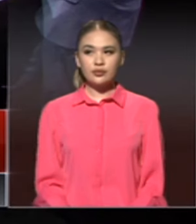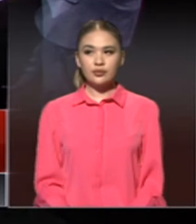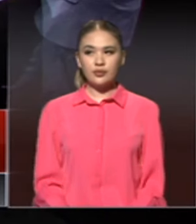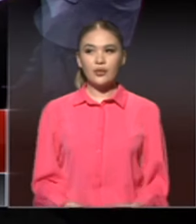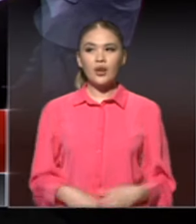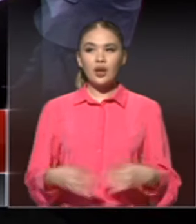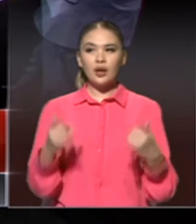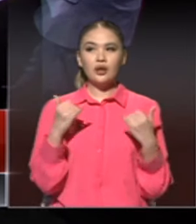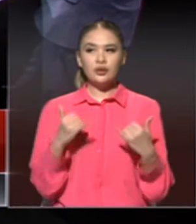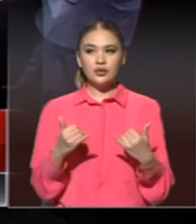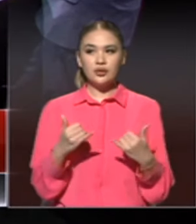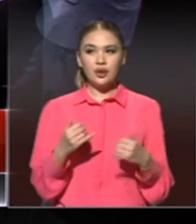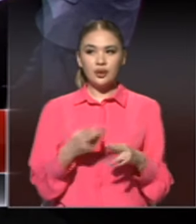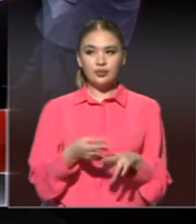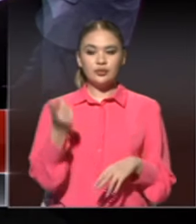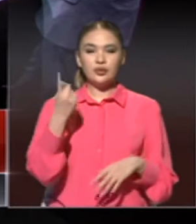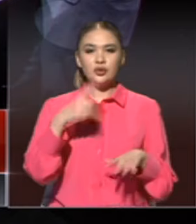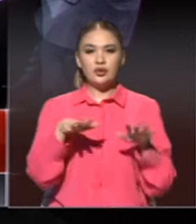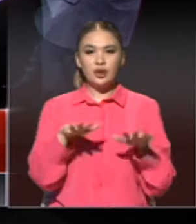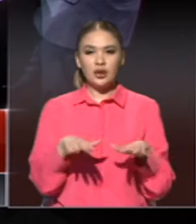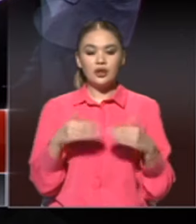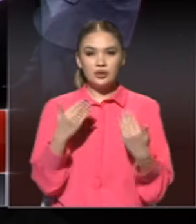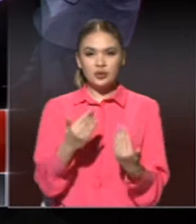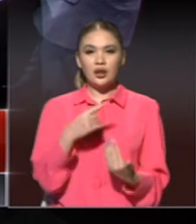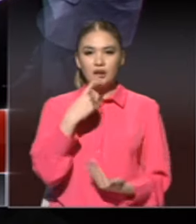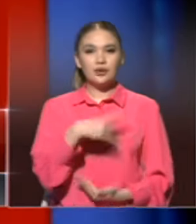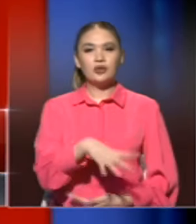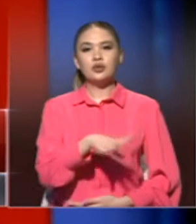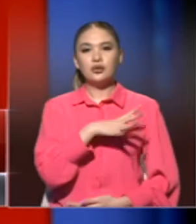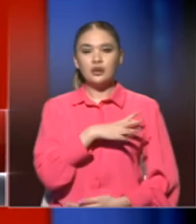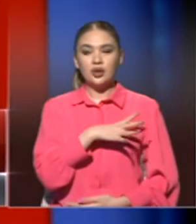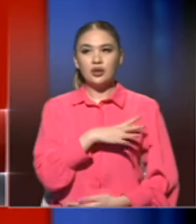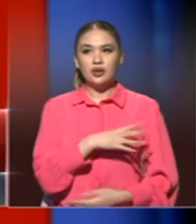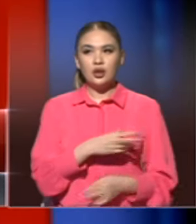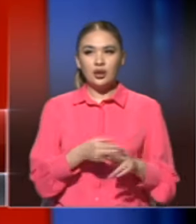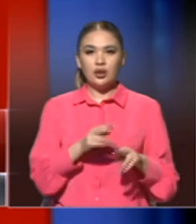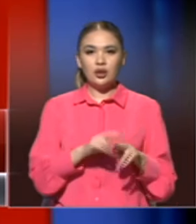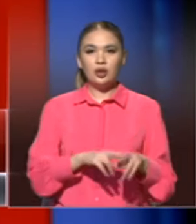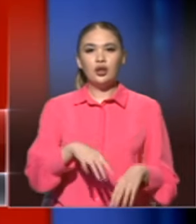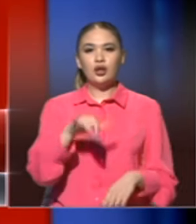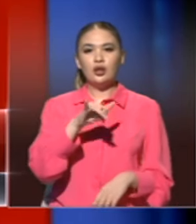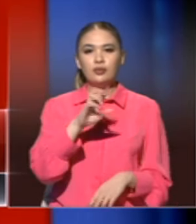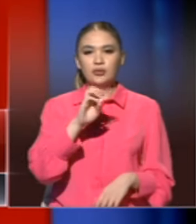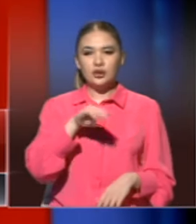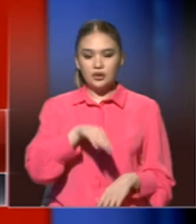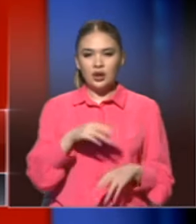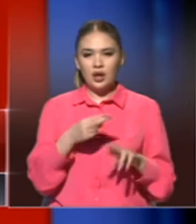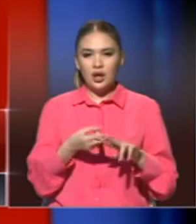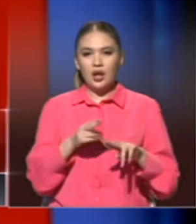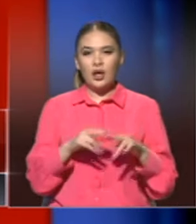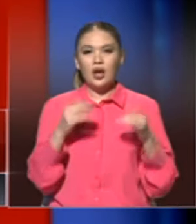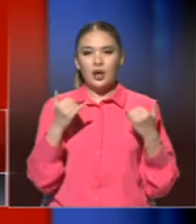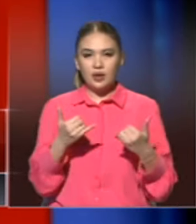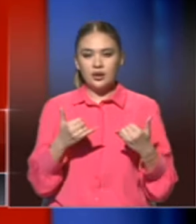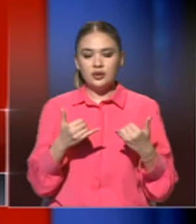Енді біріншіден жаңа сіз атап өткен ұлттық бірыңғай тестілеу қазіргі таңда жүріп жатыр.